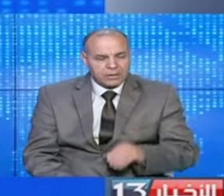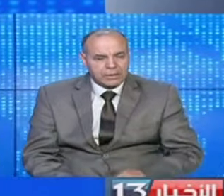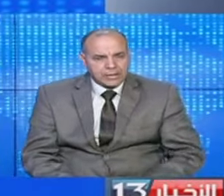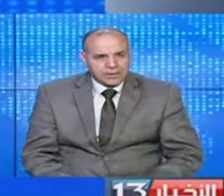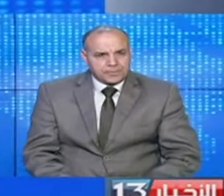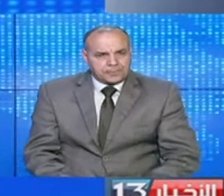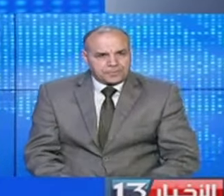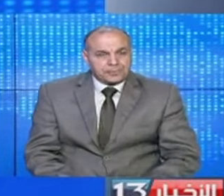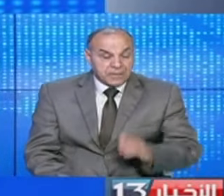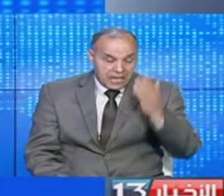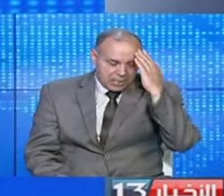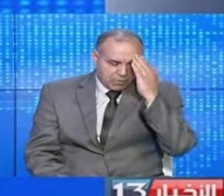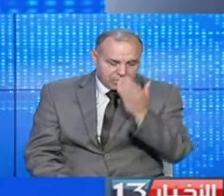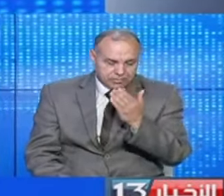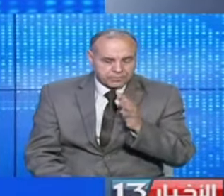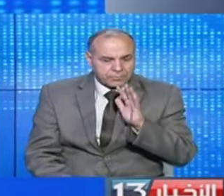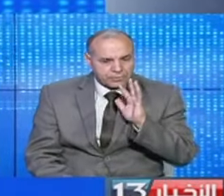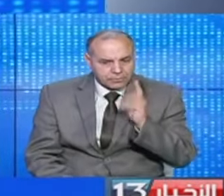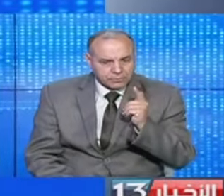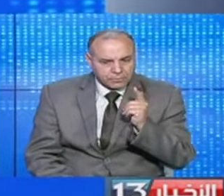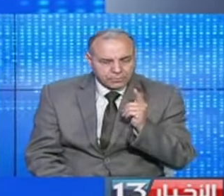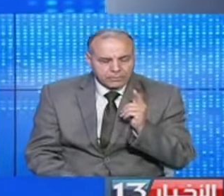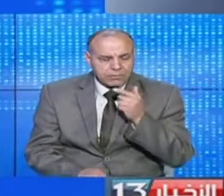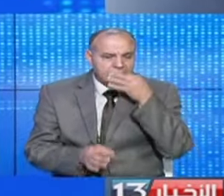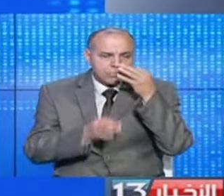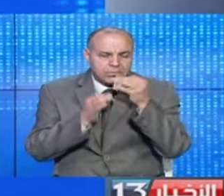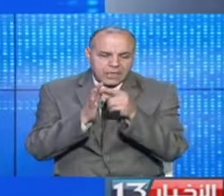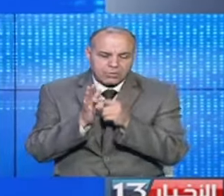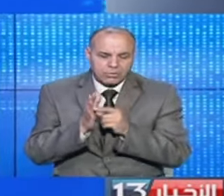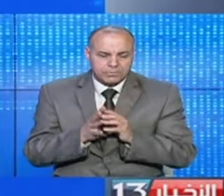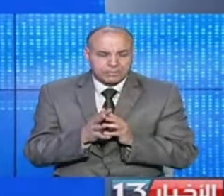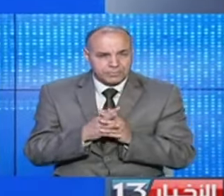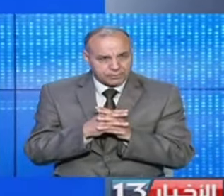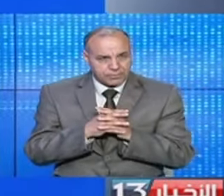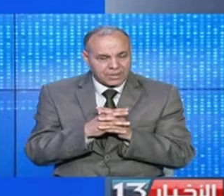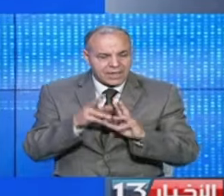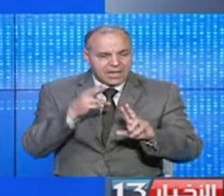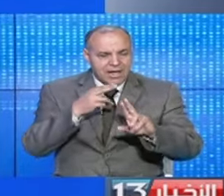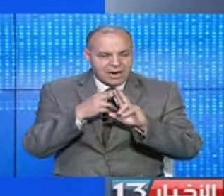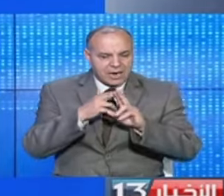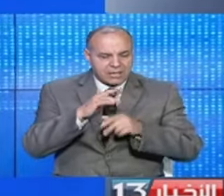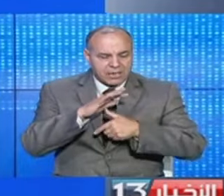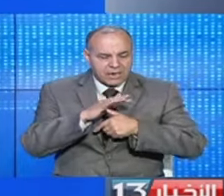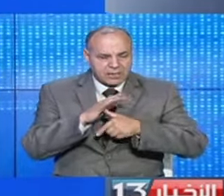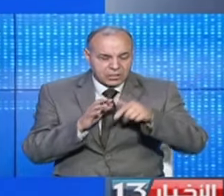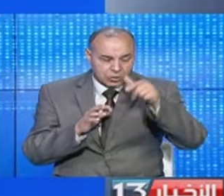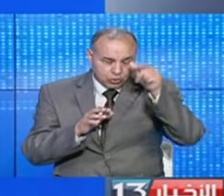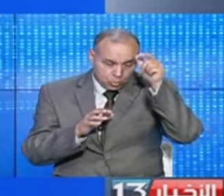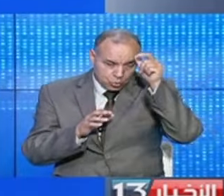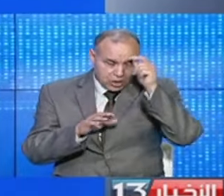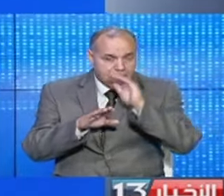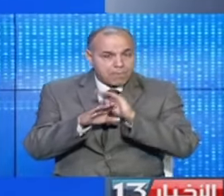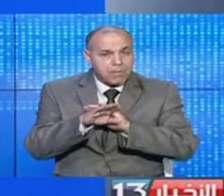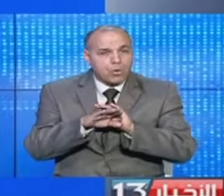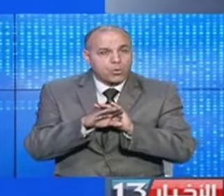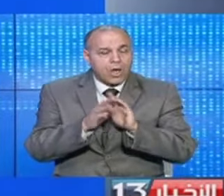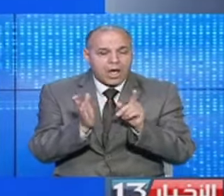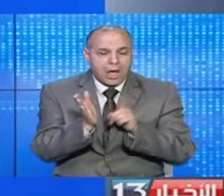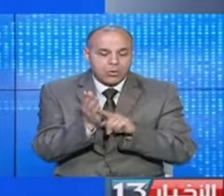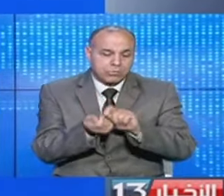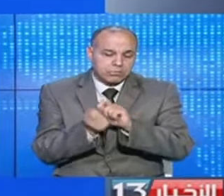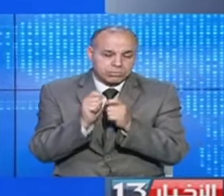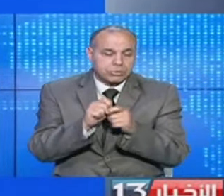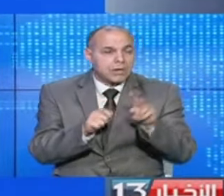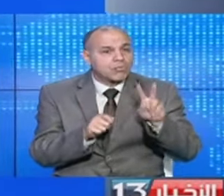أهلا بكم. إذن ما هي المآلات القانونية لرد رئيس الجمهورية للقانون المتعلق بتنقيح